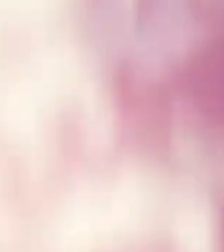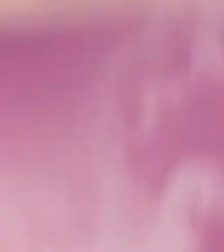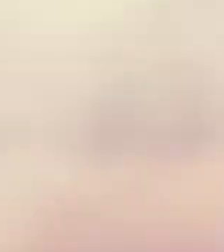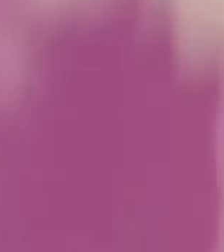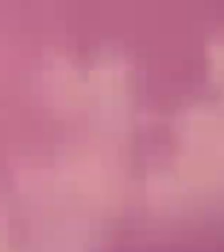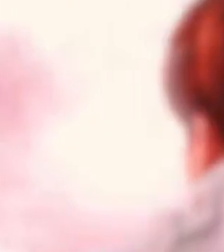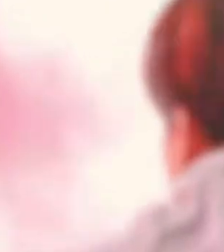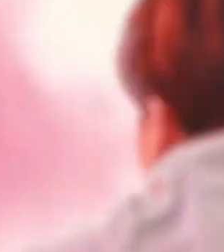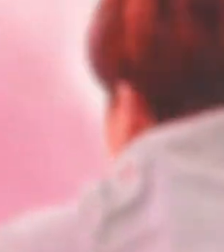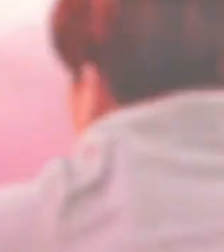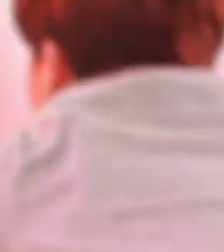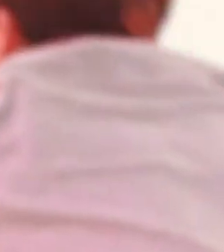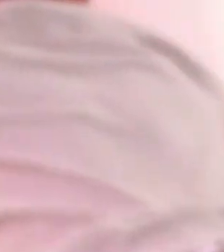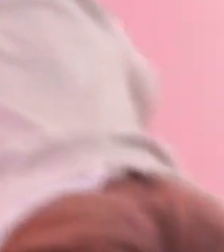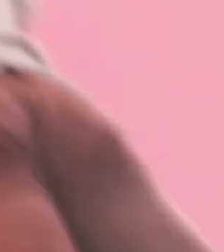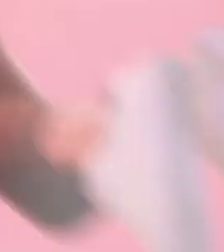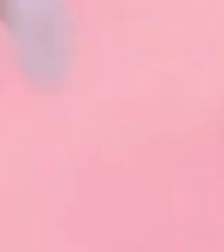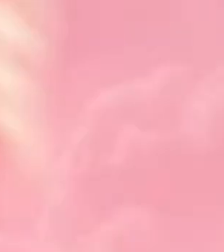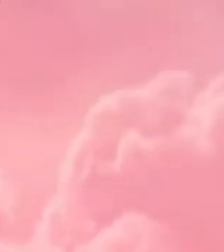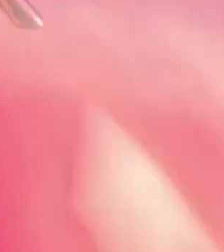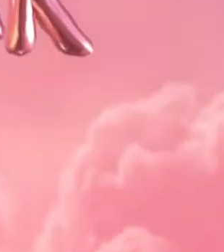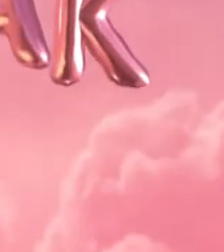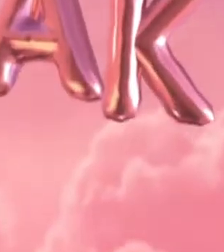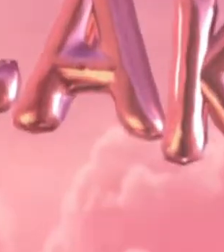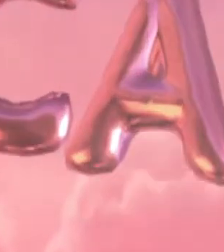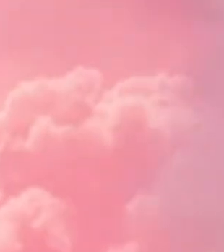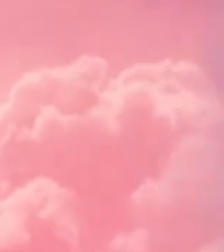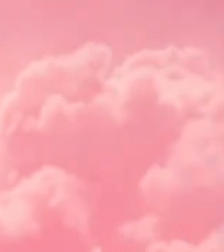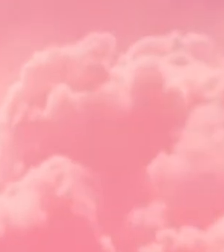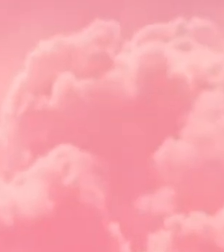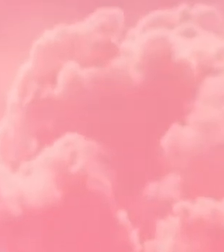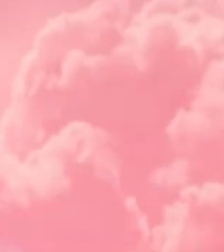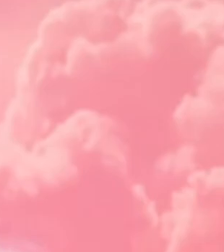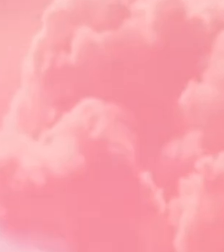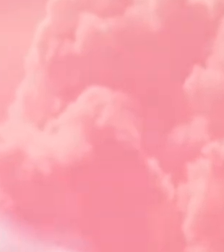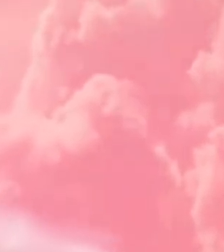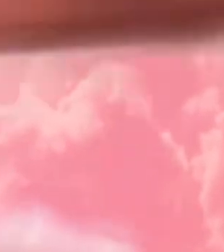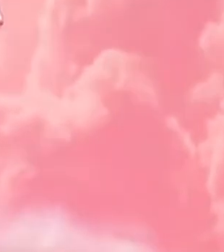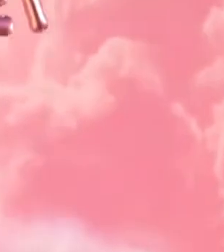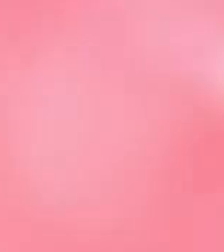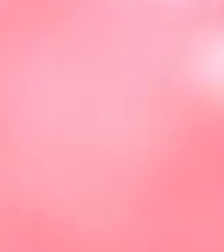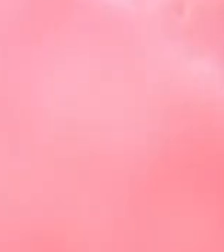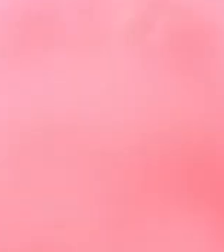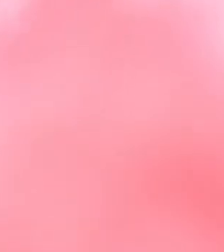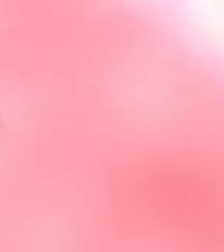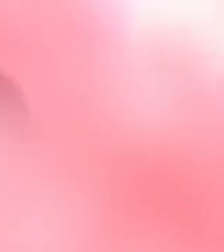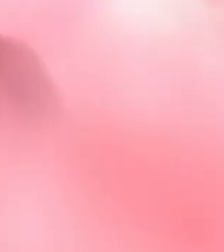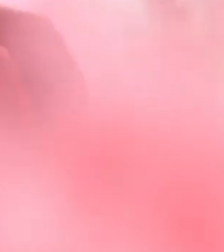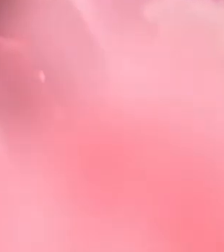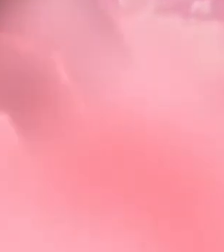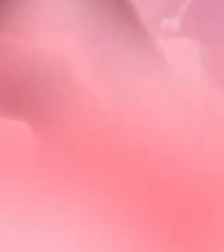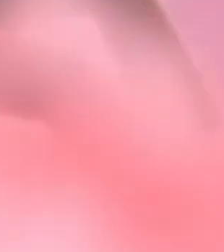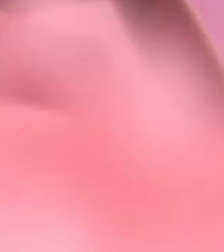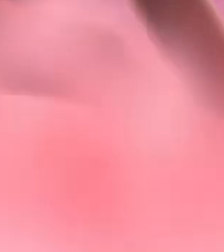Hidup jadi lebih rancak dengan pasca bayar Hotlink Flex. Nikmati lebih banyak GB untuk YouTube dengan internet bulanan berkelajuan